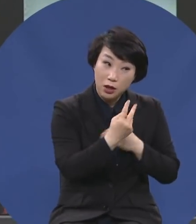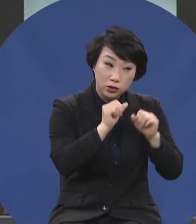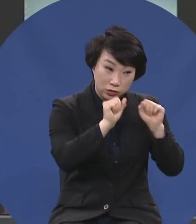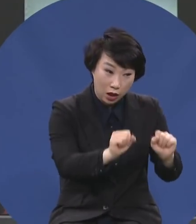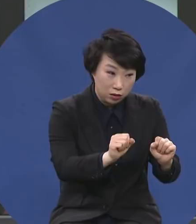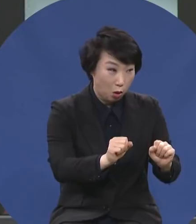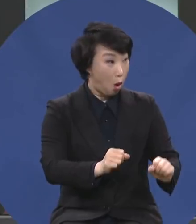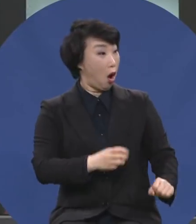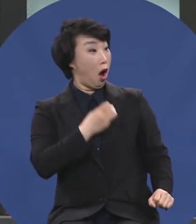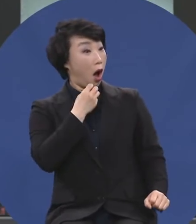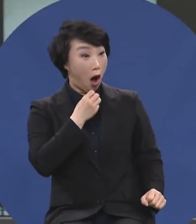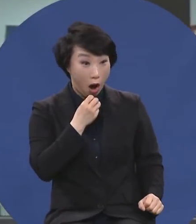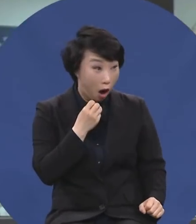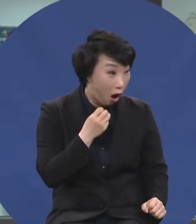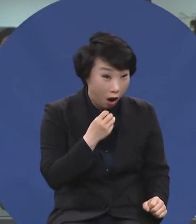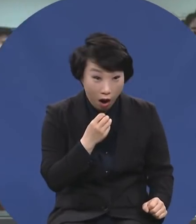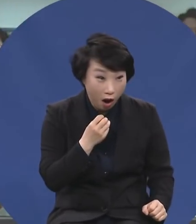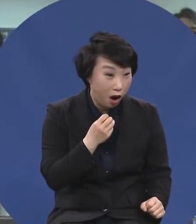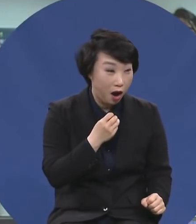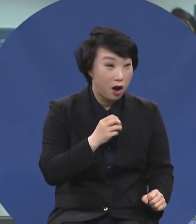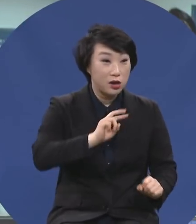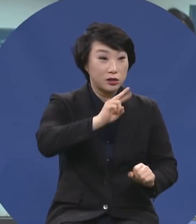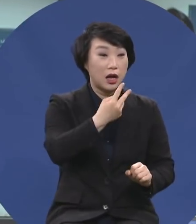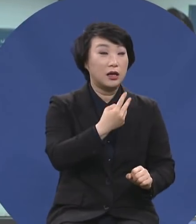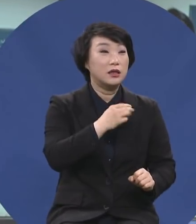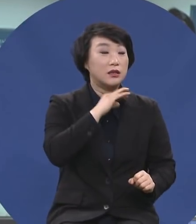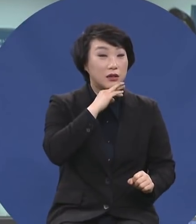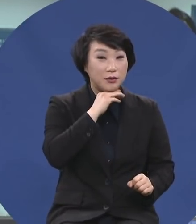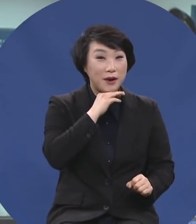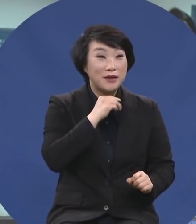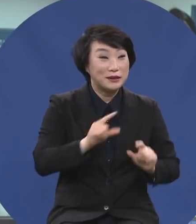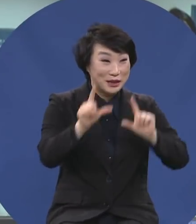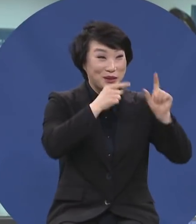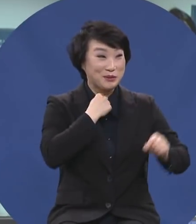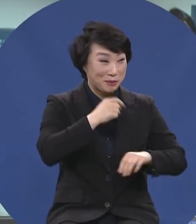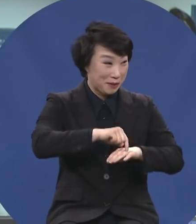살아? 하고 200년 살고 싶은 마음이